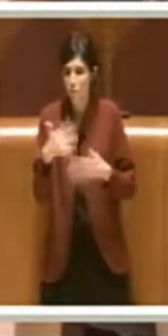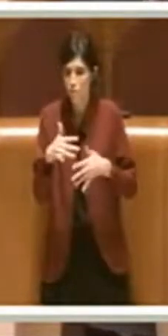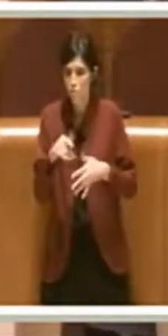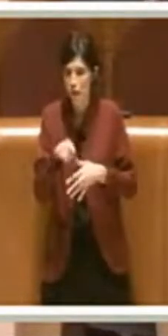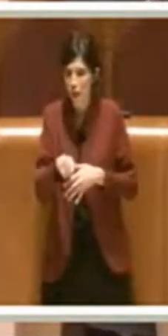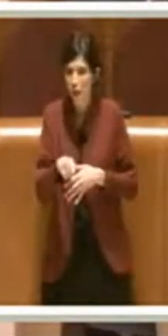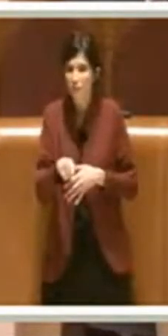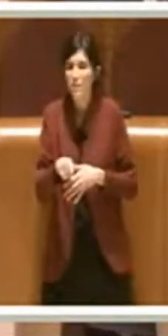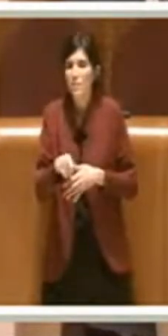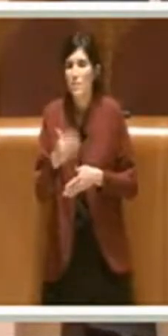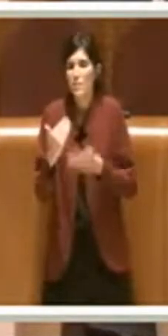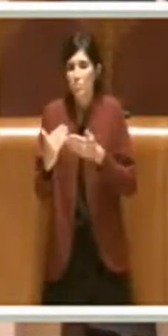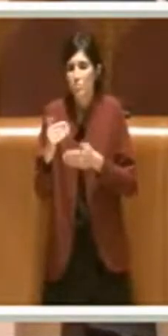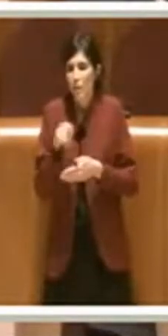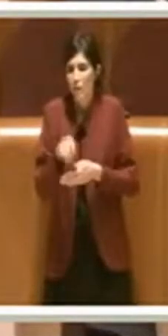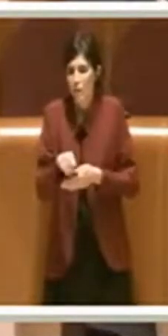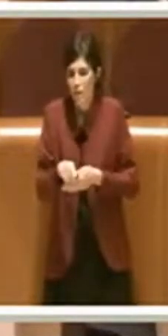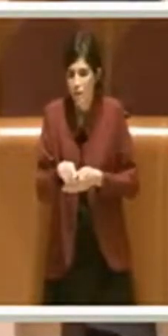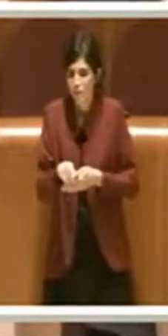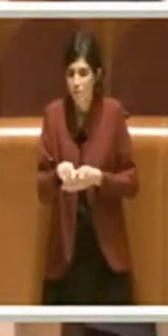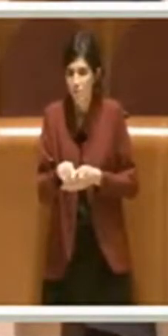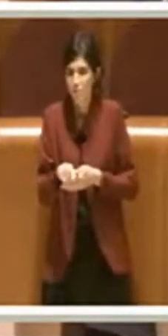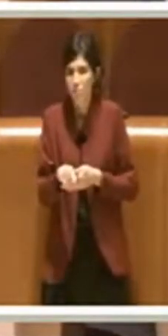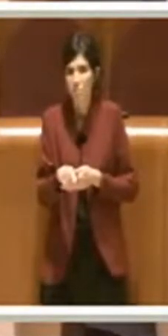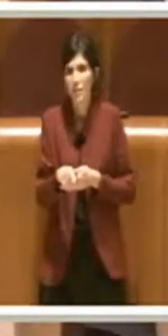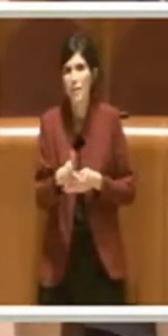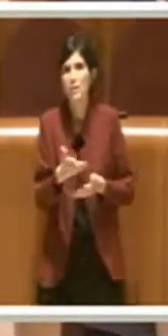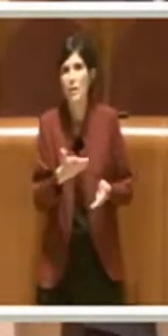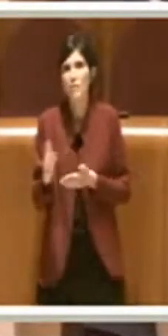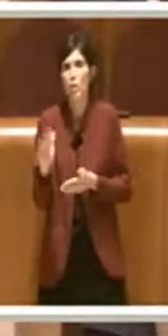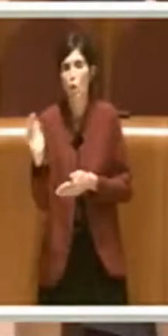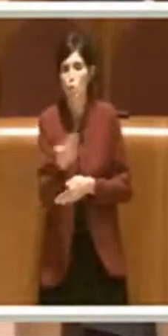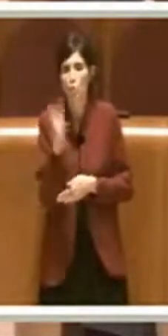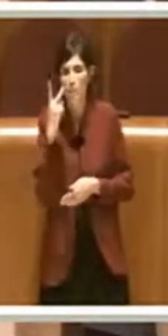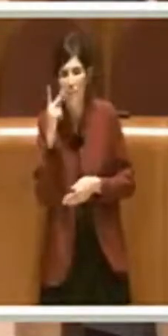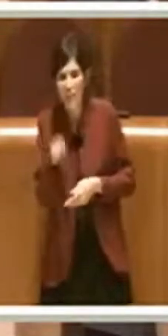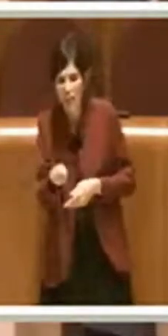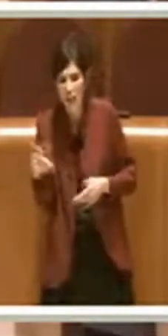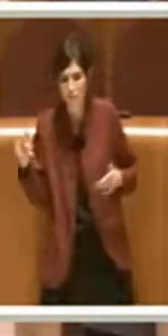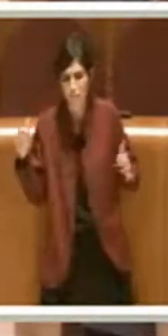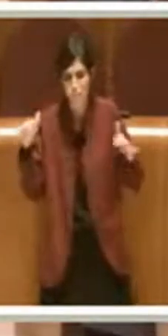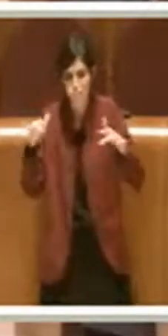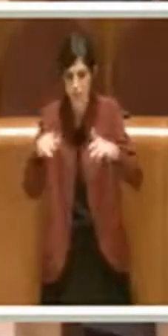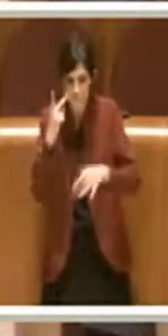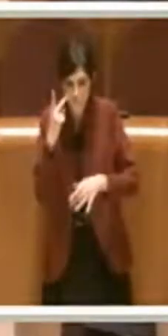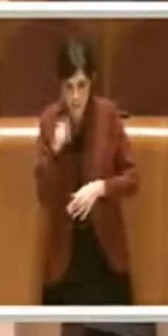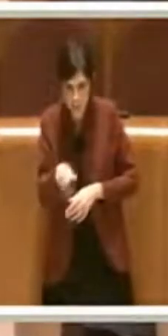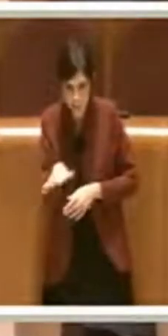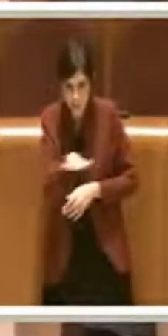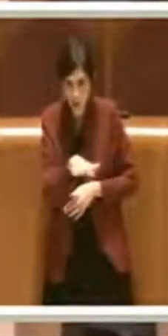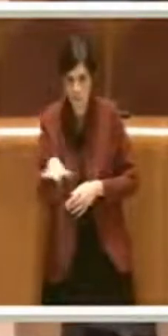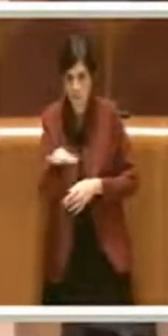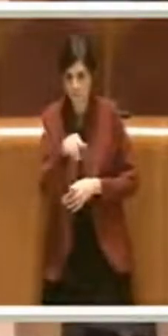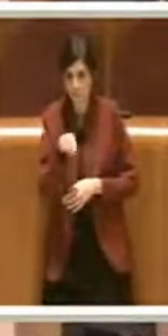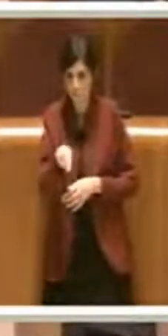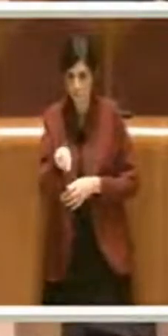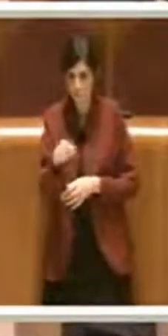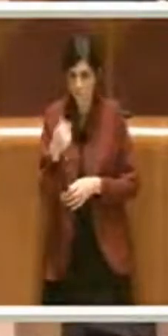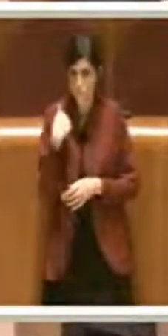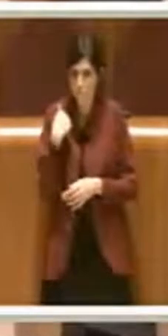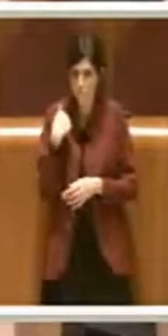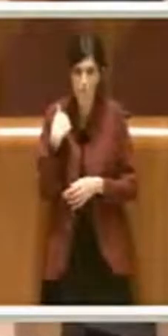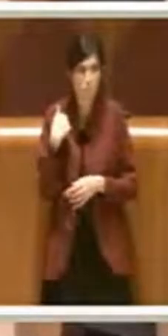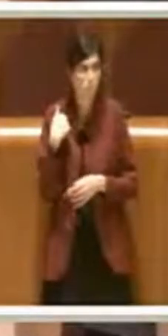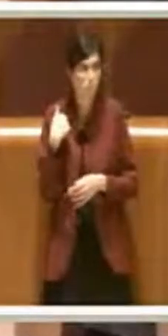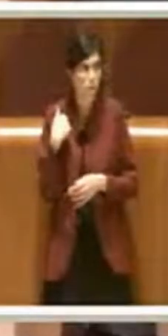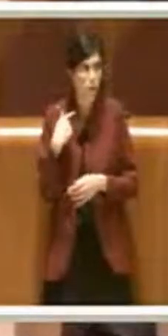rifiuto pericoloso. Io vi invito tutti ad andare a vedere a Falcognana, però vedete anche il mio dialogo qui,